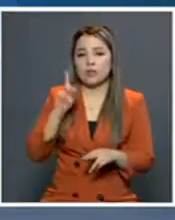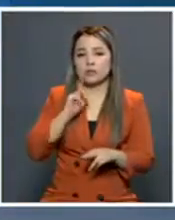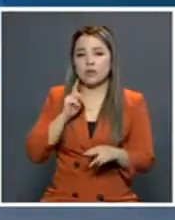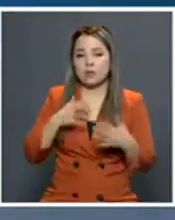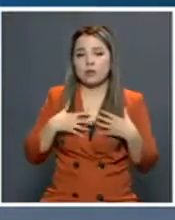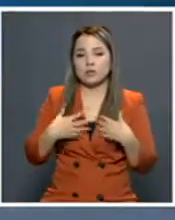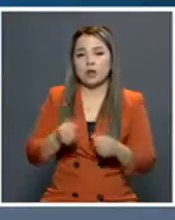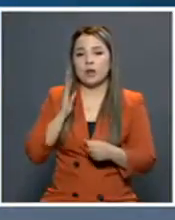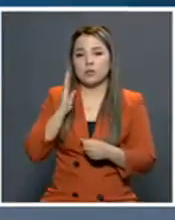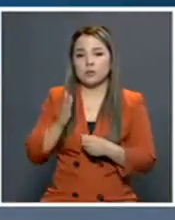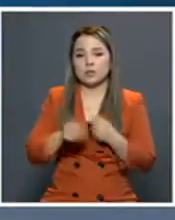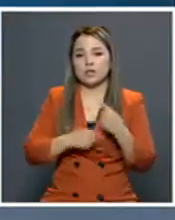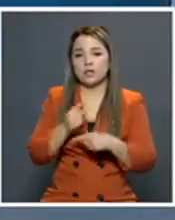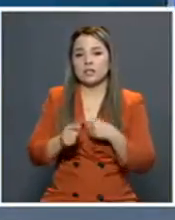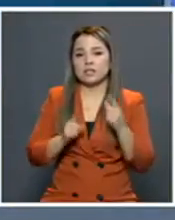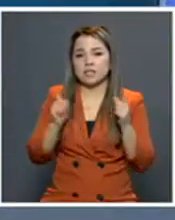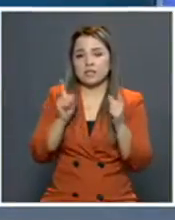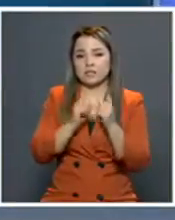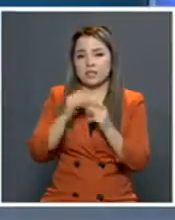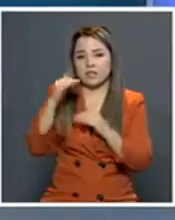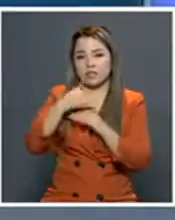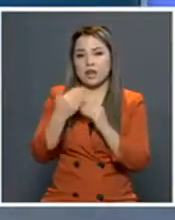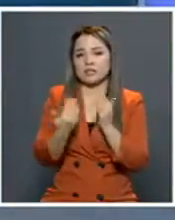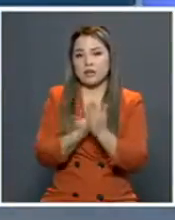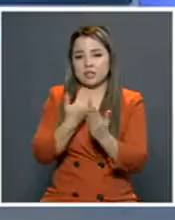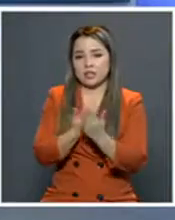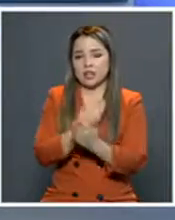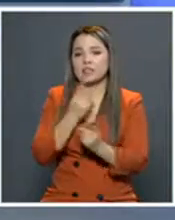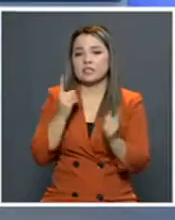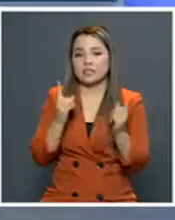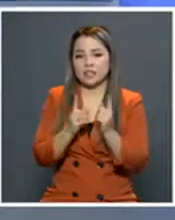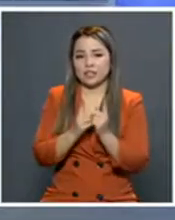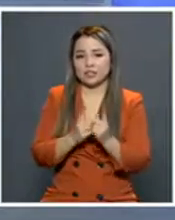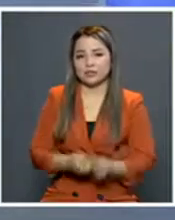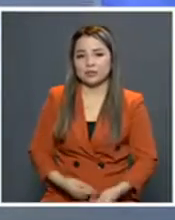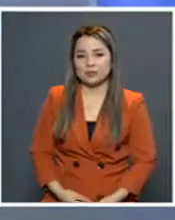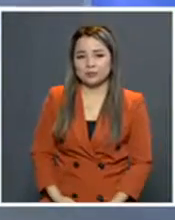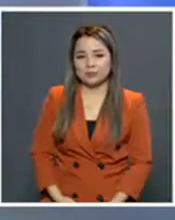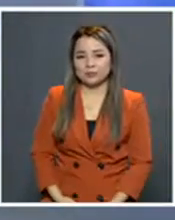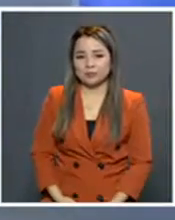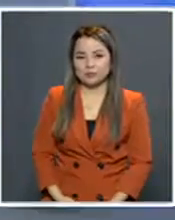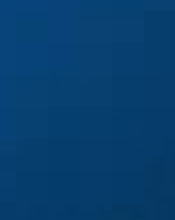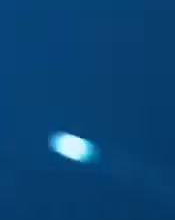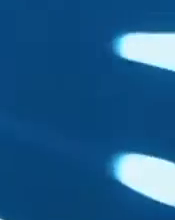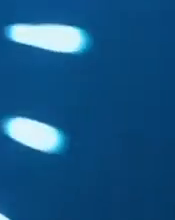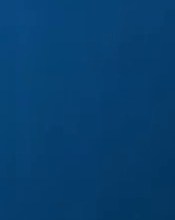20.00-дегі ақпаратты әріптесім Ләйлә Дулатқызы тізгіндейді. Аман сау болыңыздар.